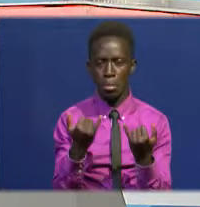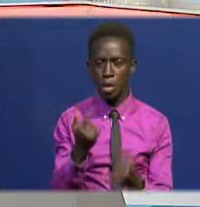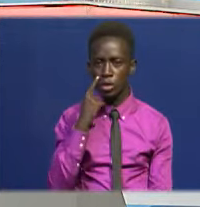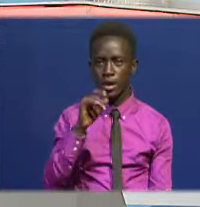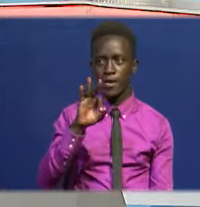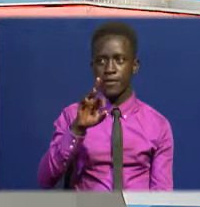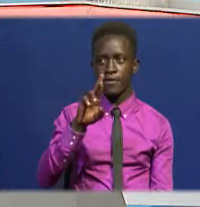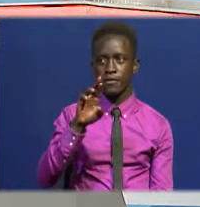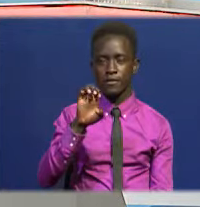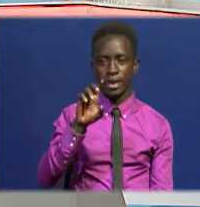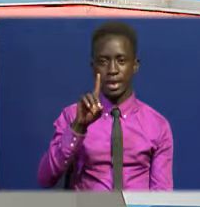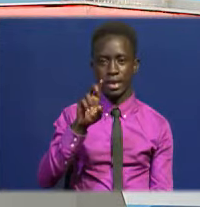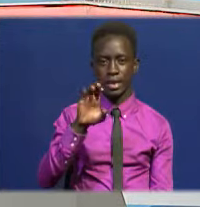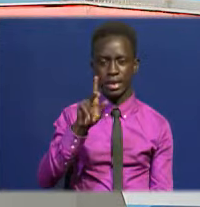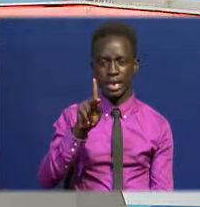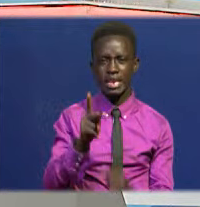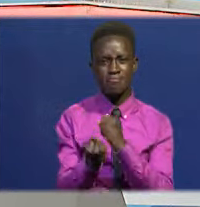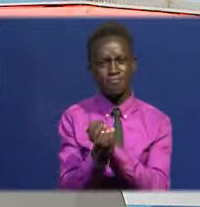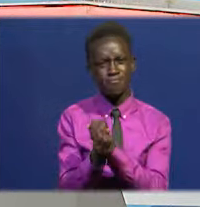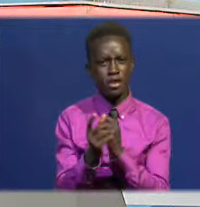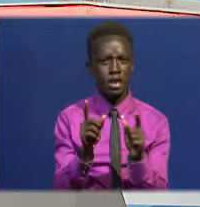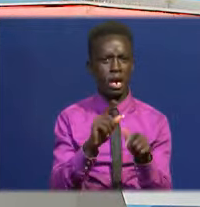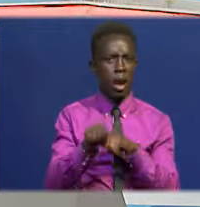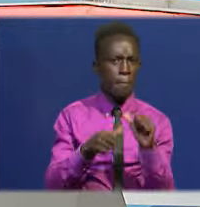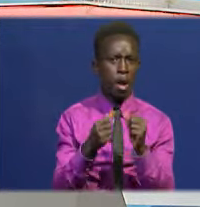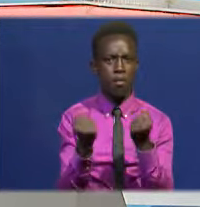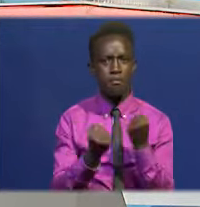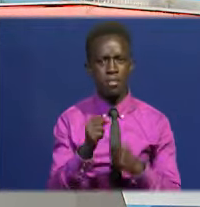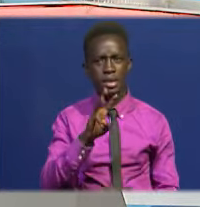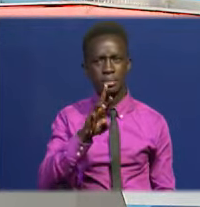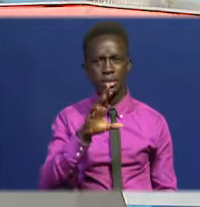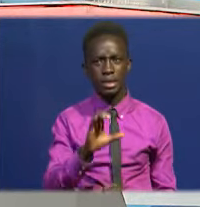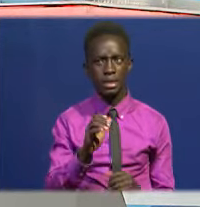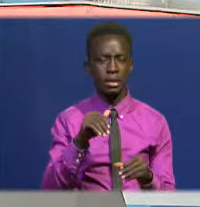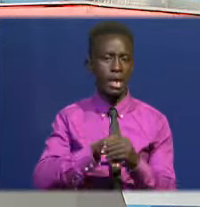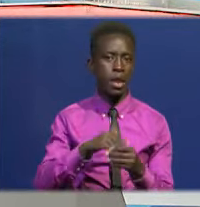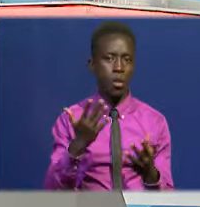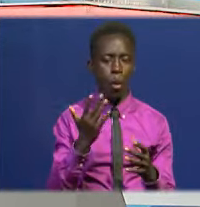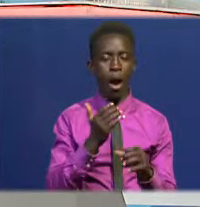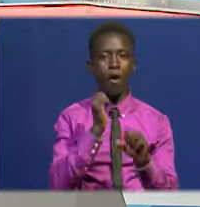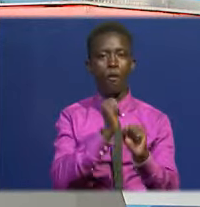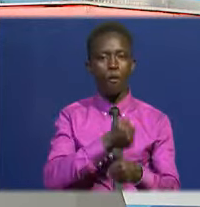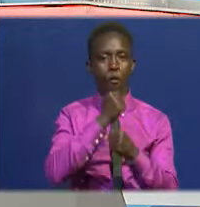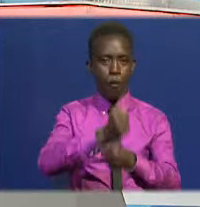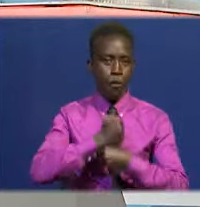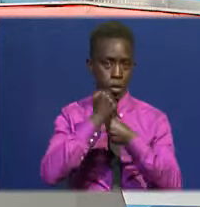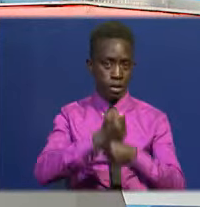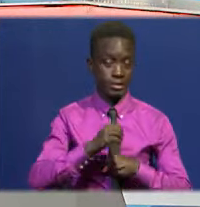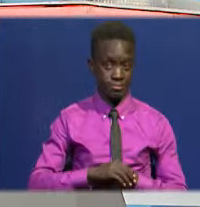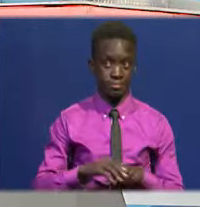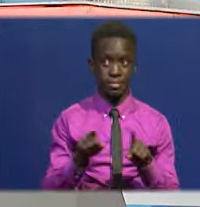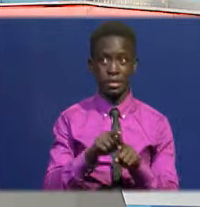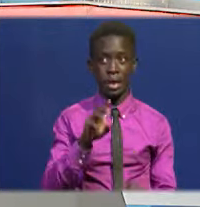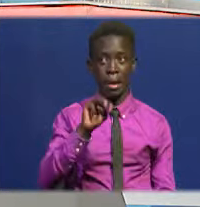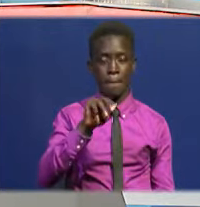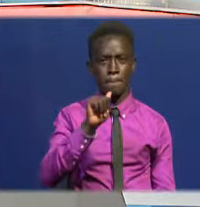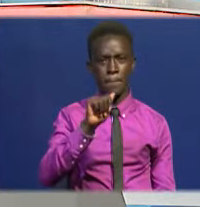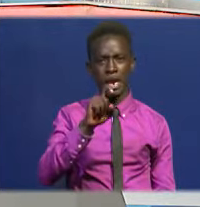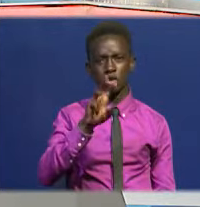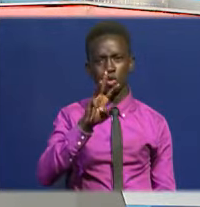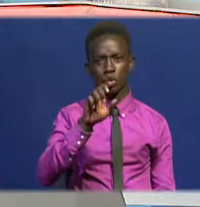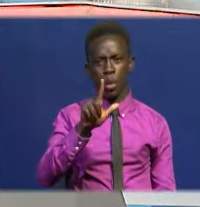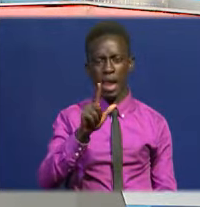alibahatika kutangamana na mwosha magari jijini Nairobi katika barabara ya Ngong. Na Maxwell Jirongo anajipatia riziki kupitia kazi ya